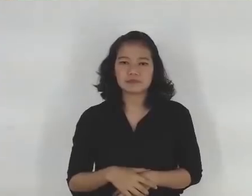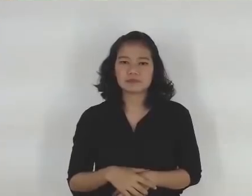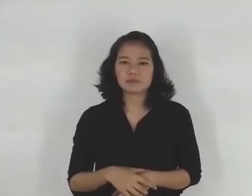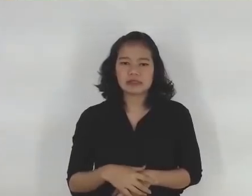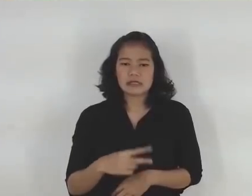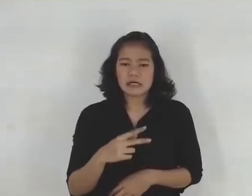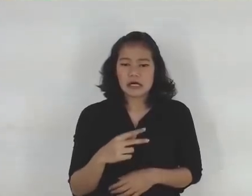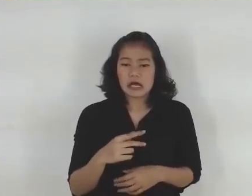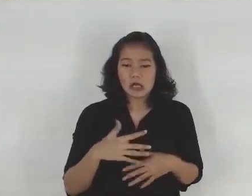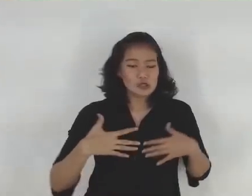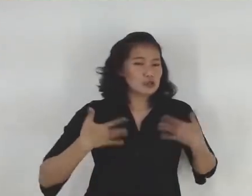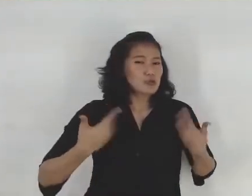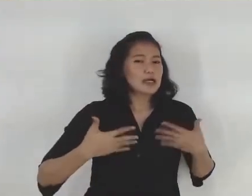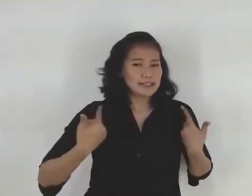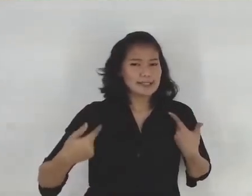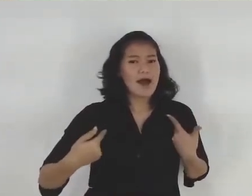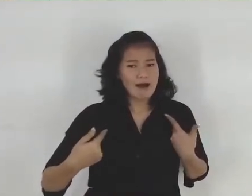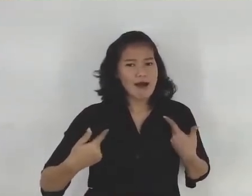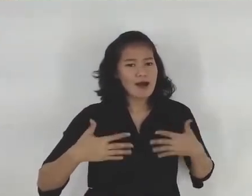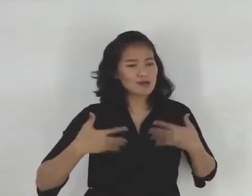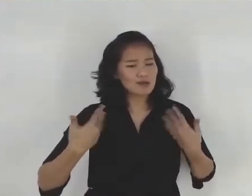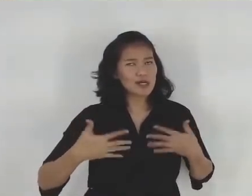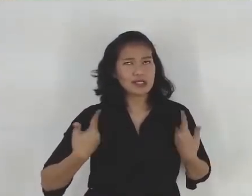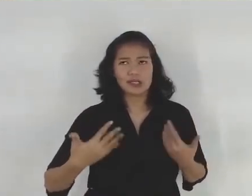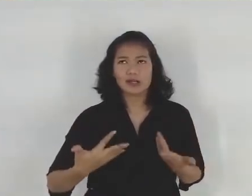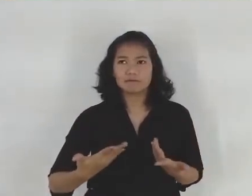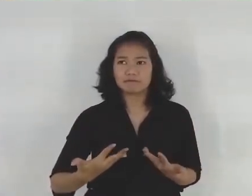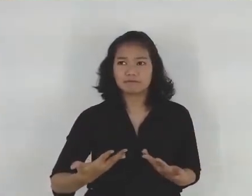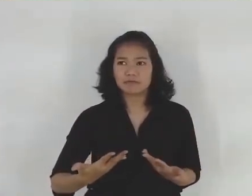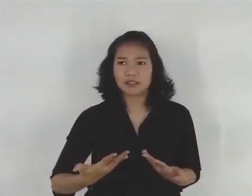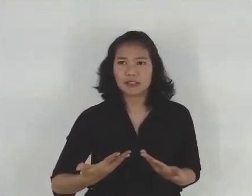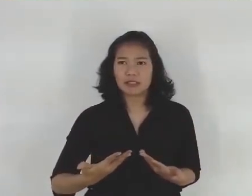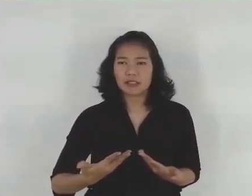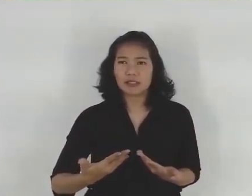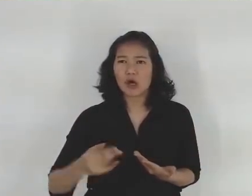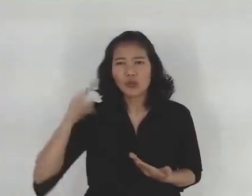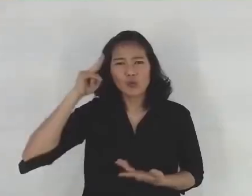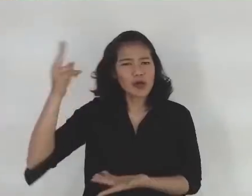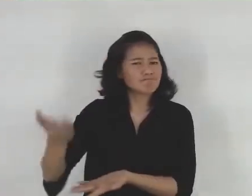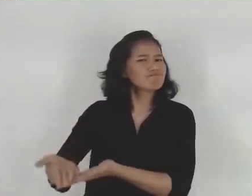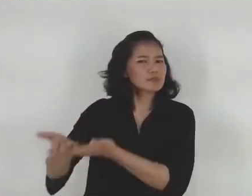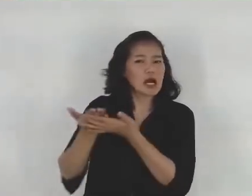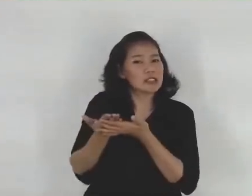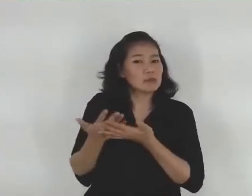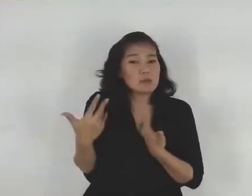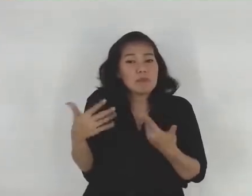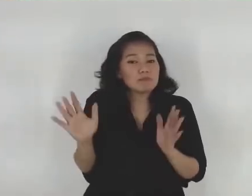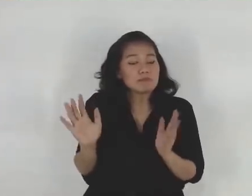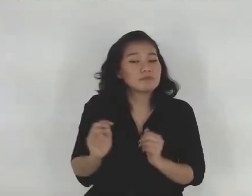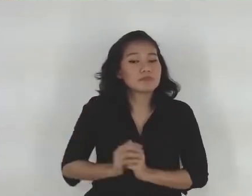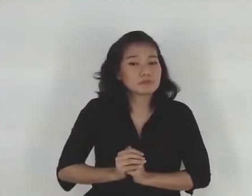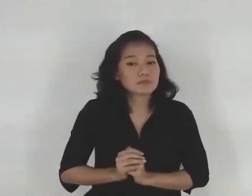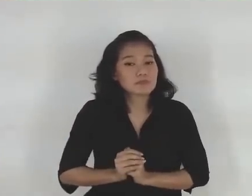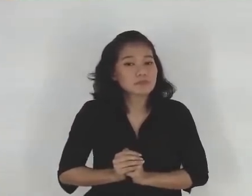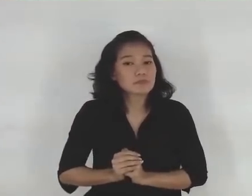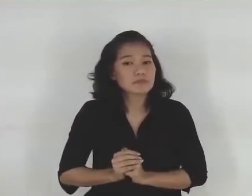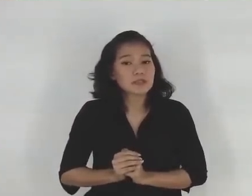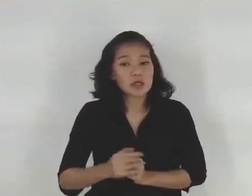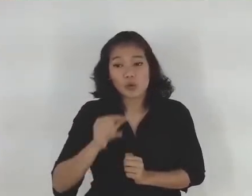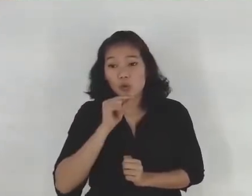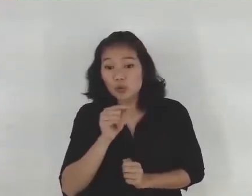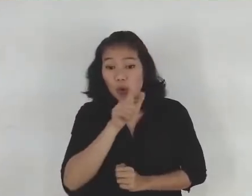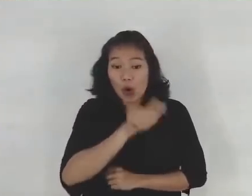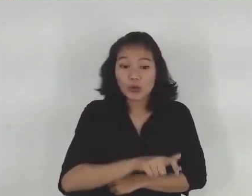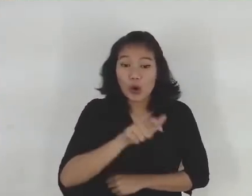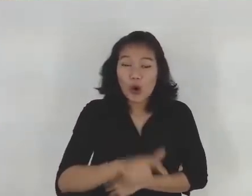Hai sukacita ini Adalah Sukacita yang cuma-cuma Tuhan berikan untuk kita bagi yang